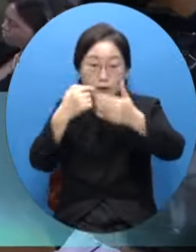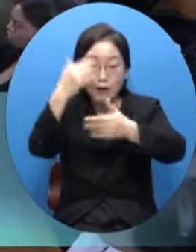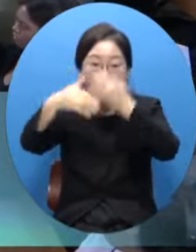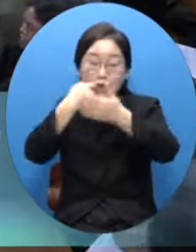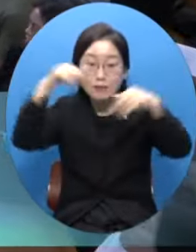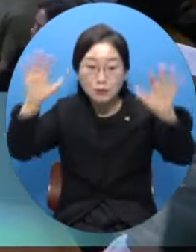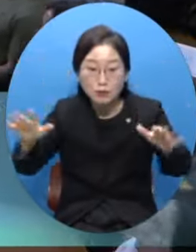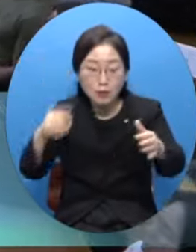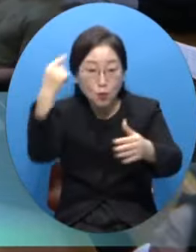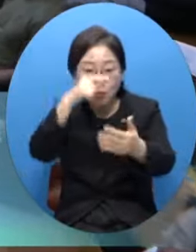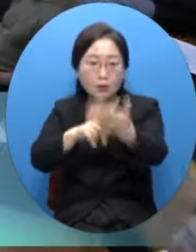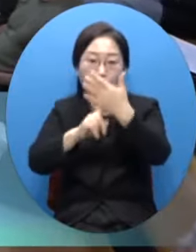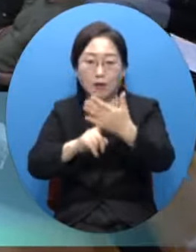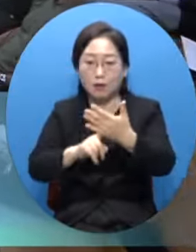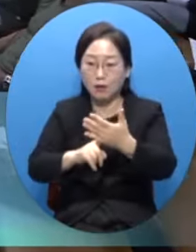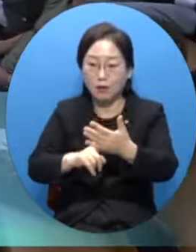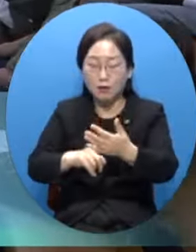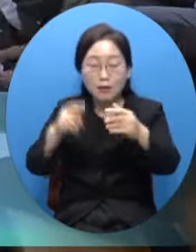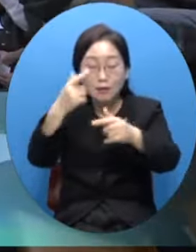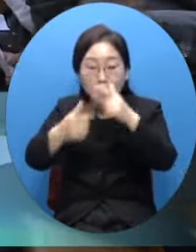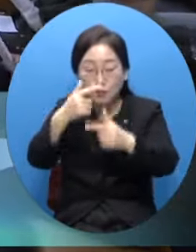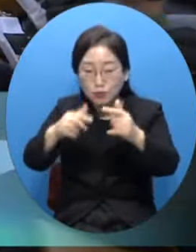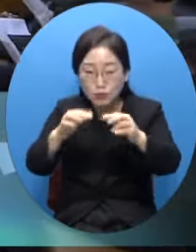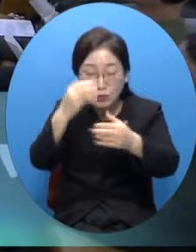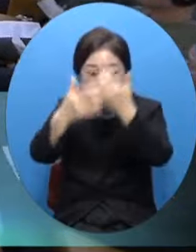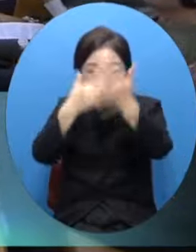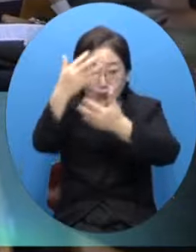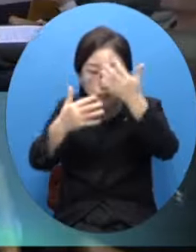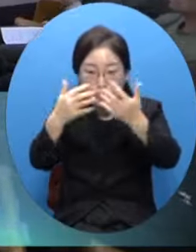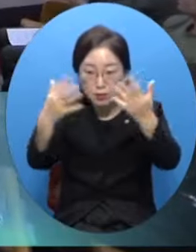불이 붙었으나 그 떨기나무가 사라지 아니하는지라.